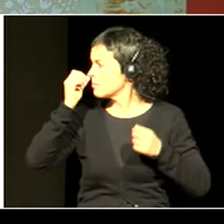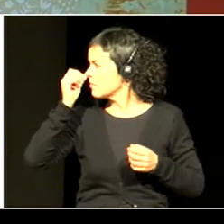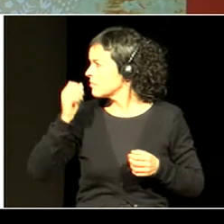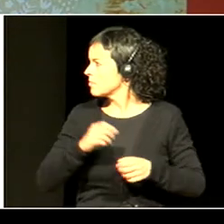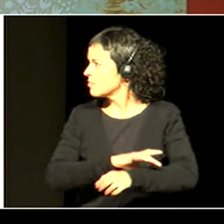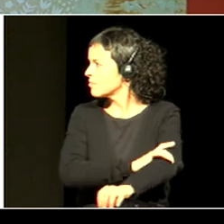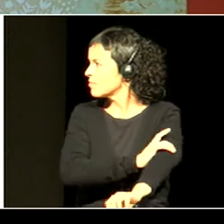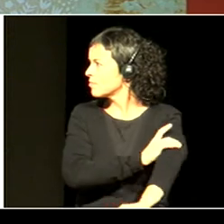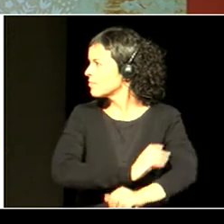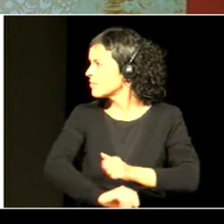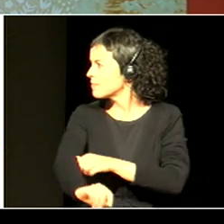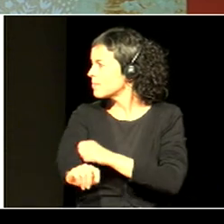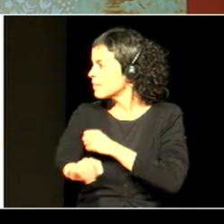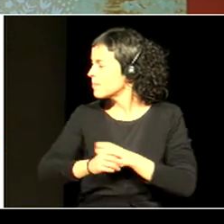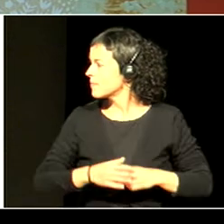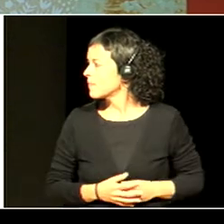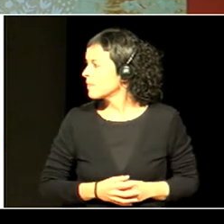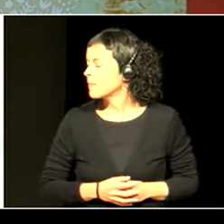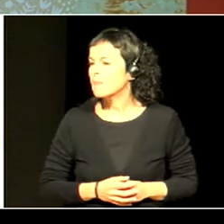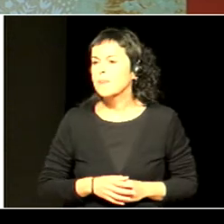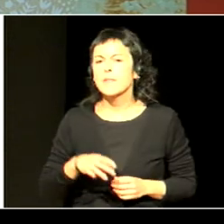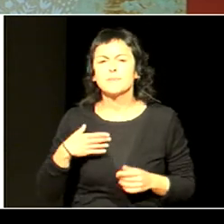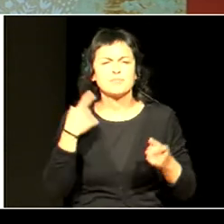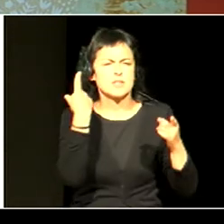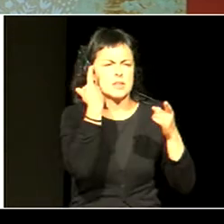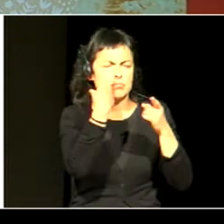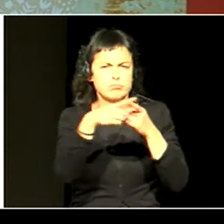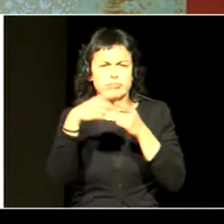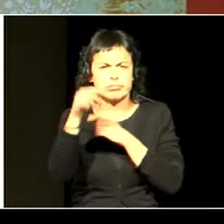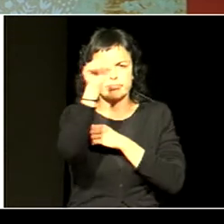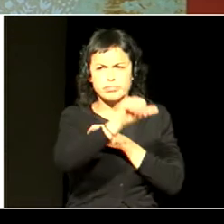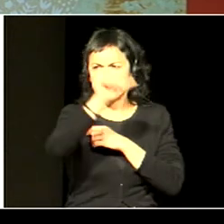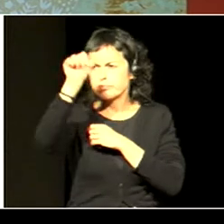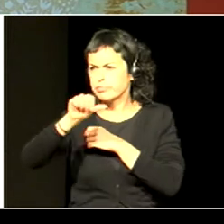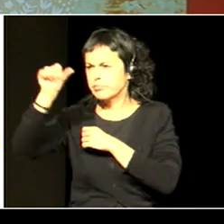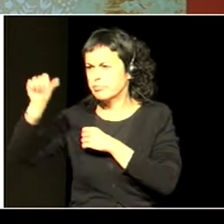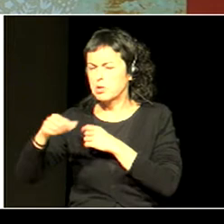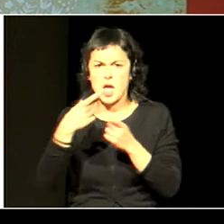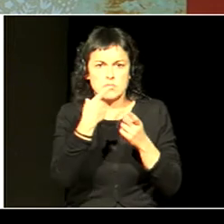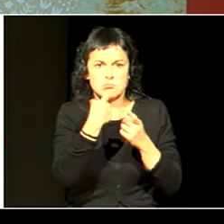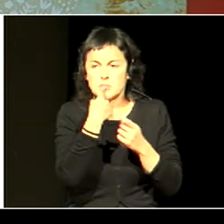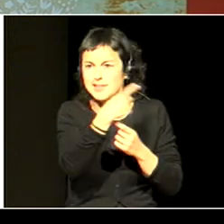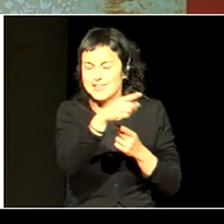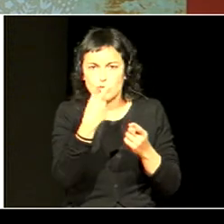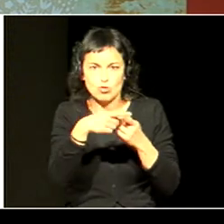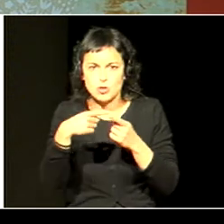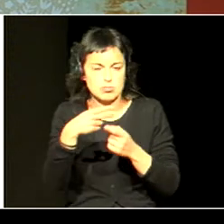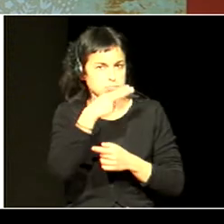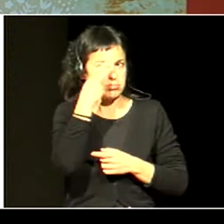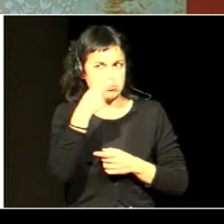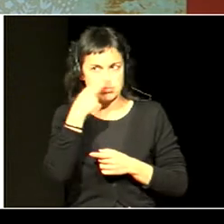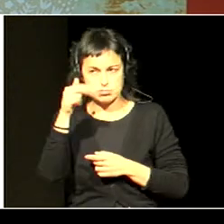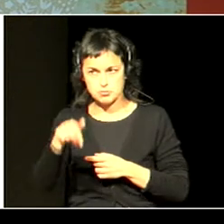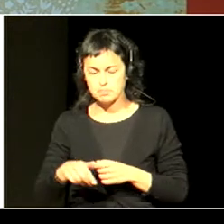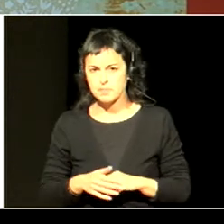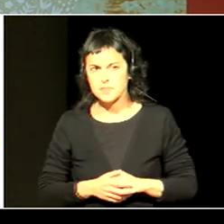Ba, bueno, hamen entzun dugu zen gauza pilua, ze gauza asko esan dira, eta oso interesgarria gaur, ez da, nik